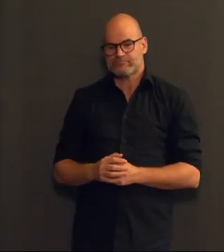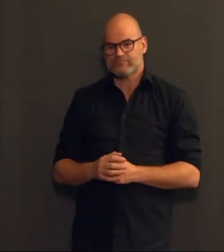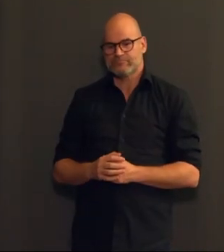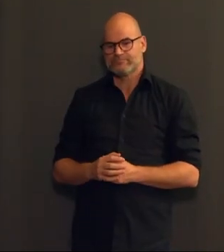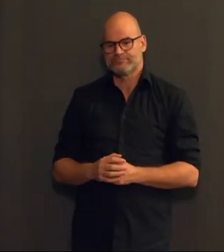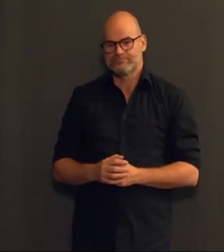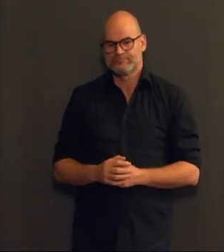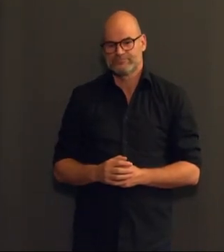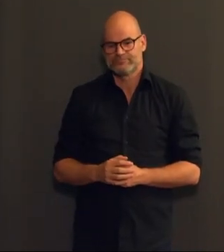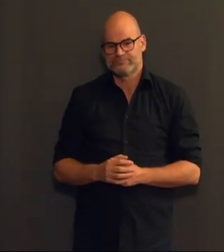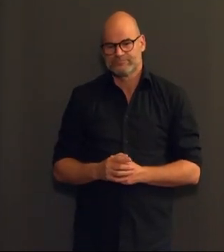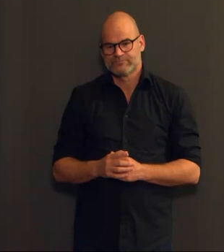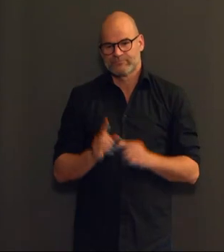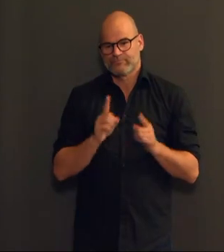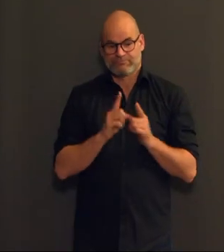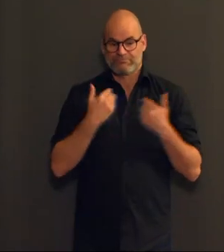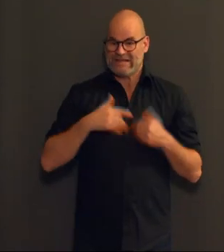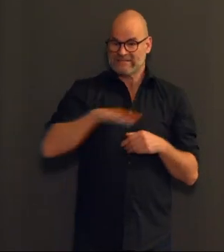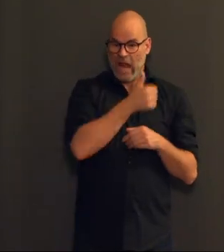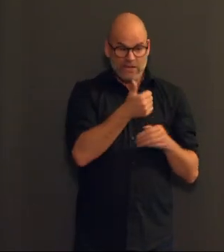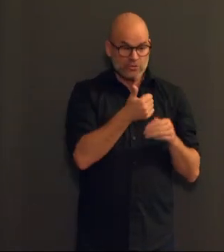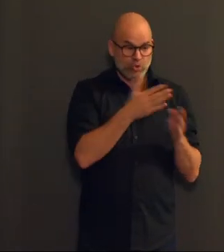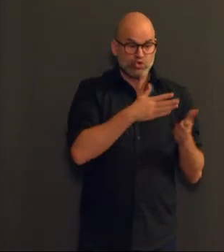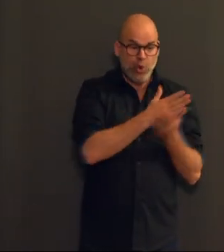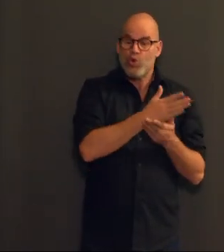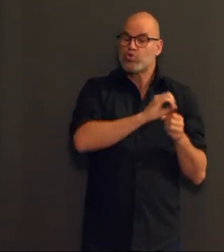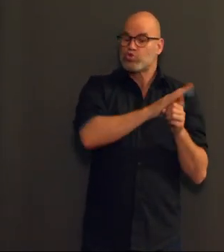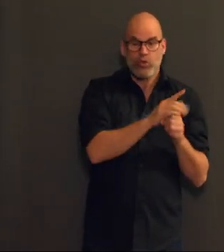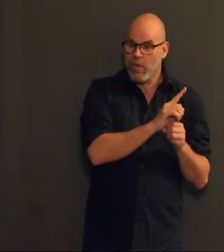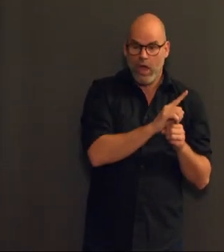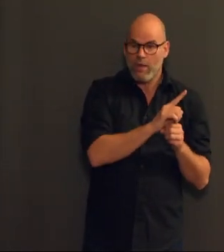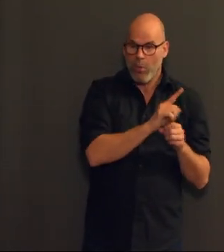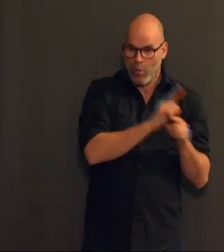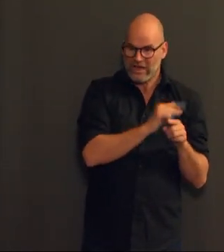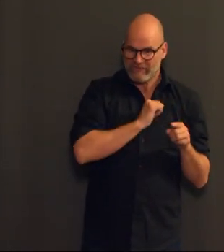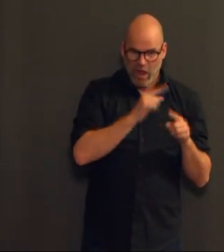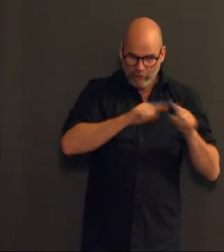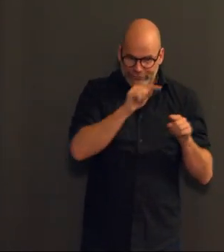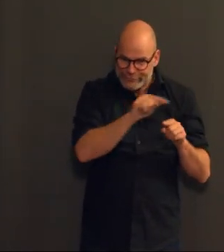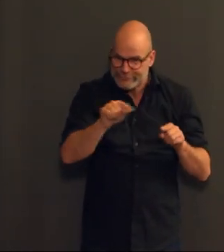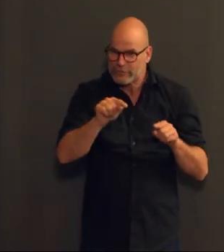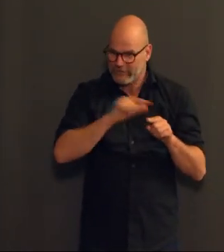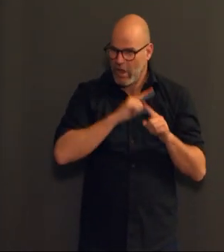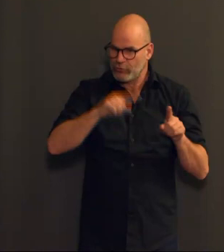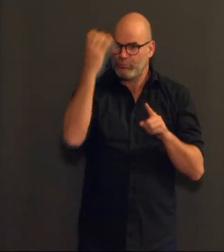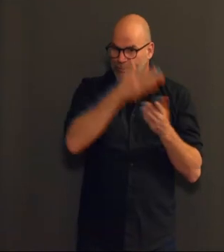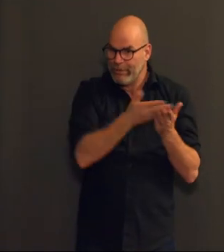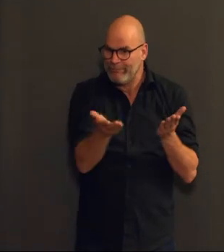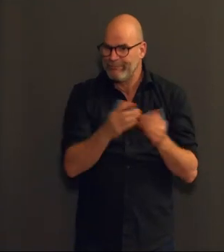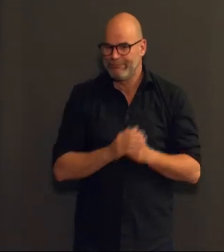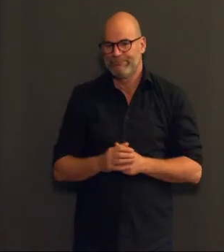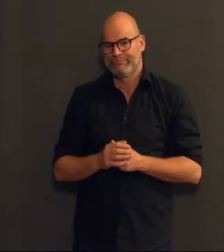COVID-19. Momenteel sterven weliswaar 40 mensen per dag aan COVID. Dat zijn er zo'n 280 per